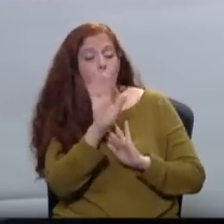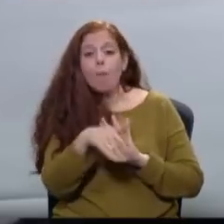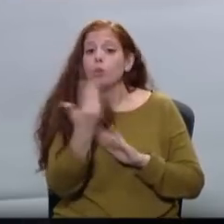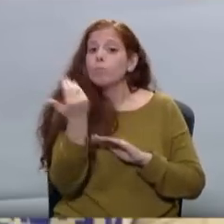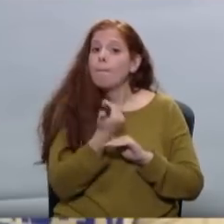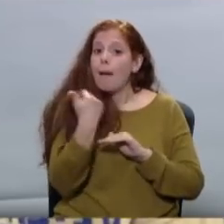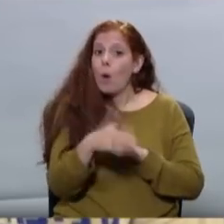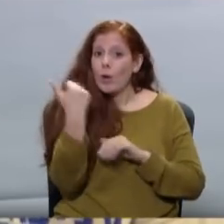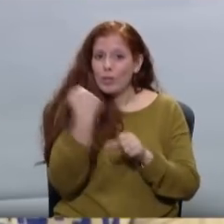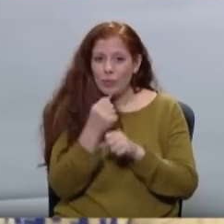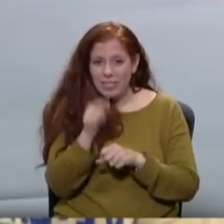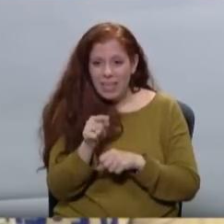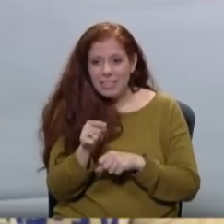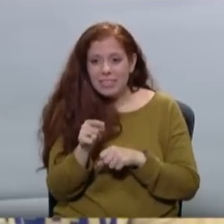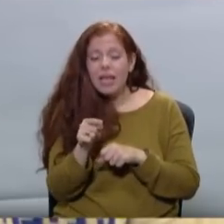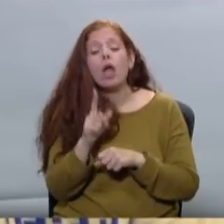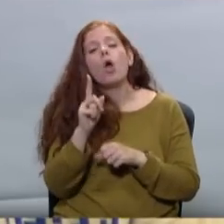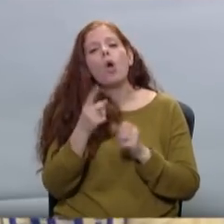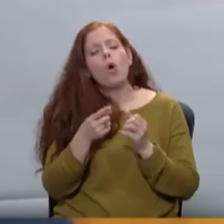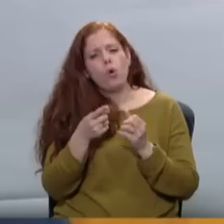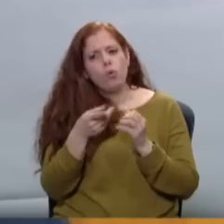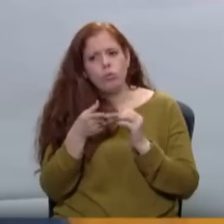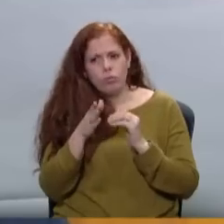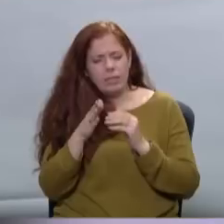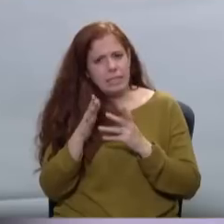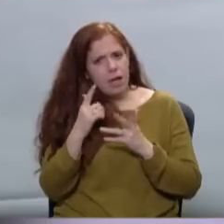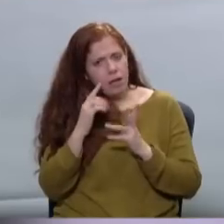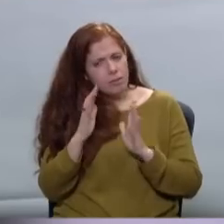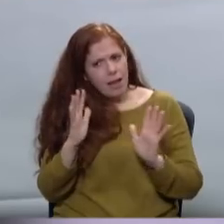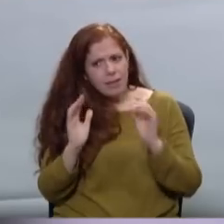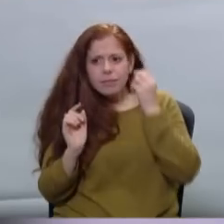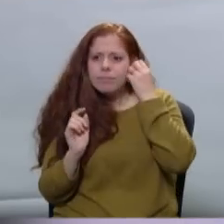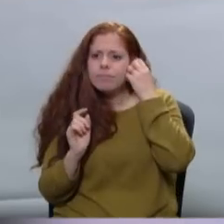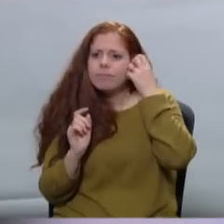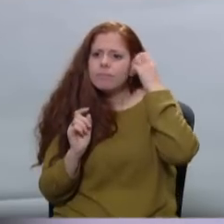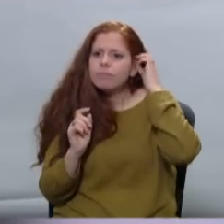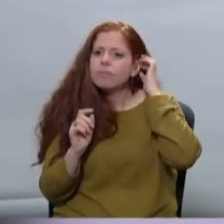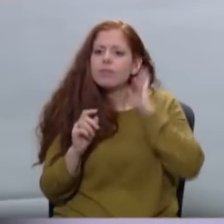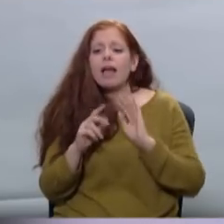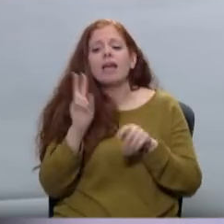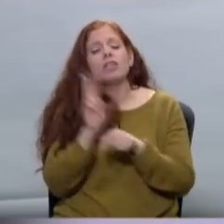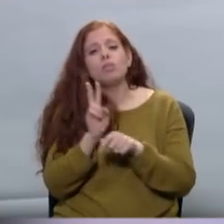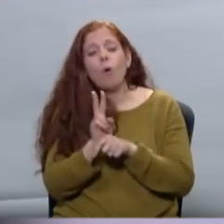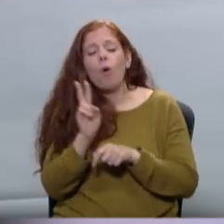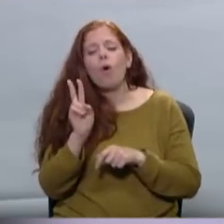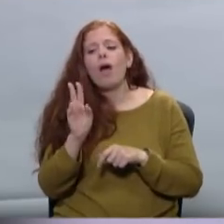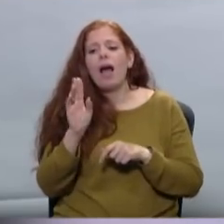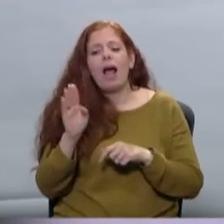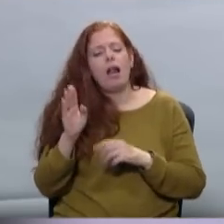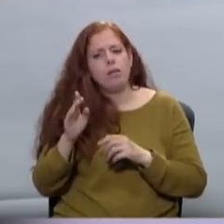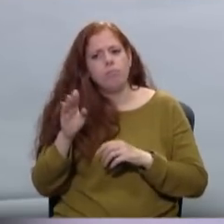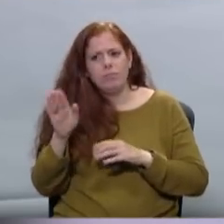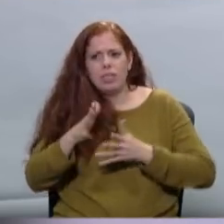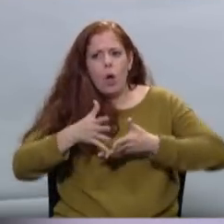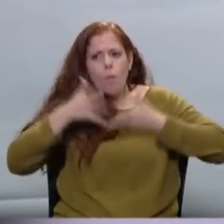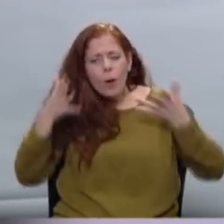זה, בשלט רחוק, הוא יצא די ענקי. אני אשמור על נתניהו מאוחדת, מלוכדת בריבונות ישראל, ואני